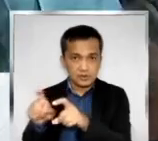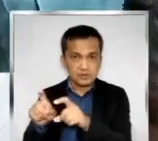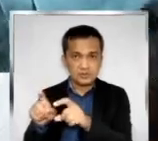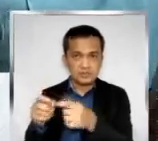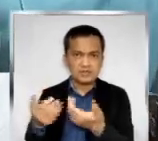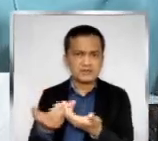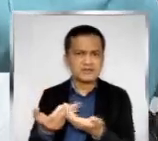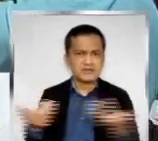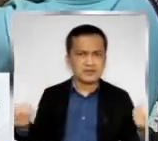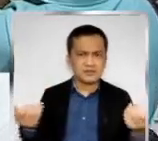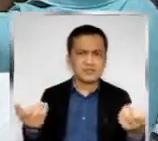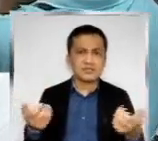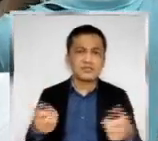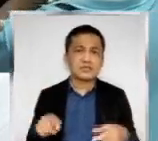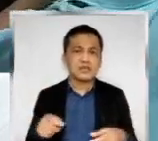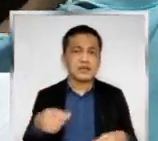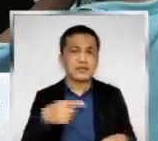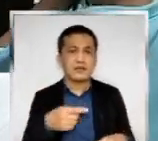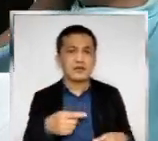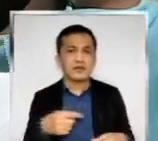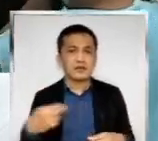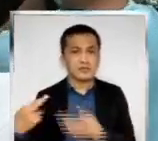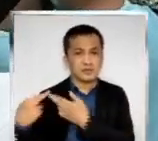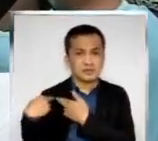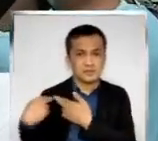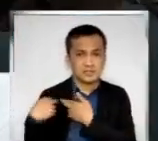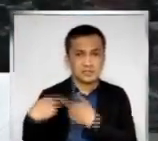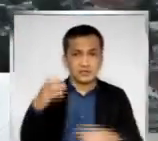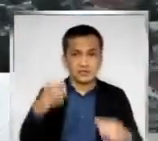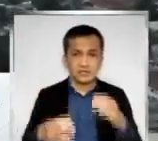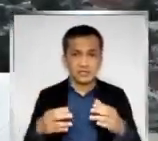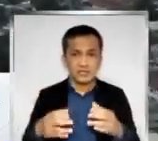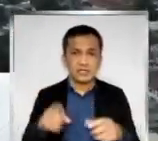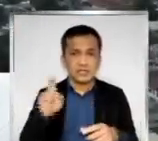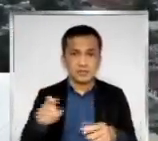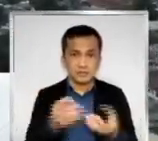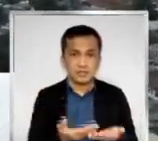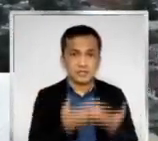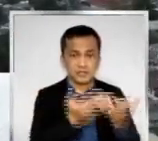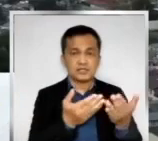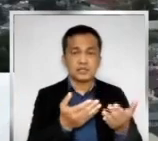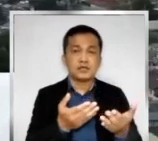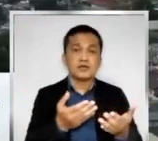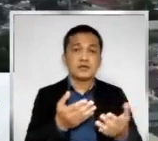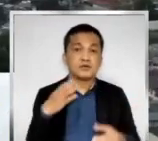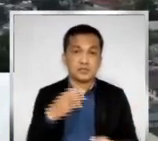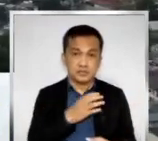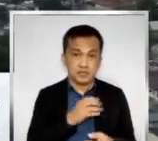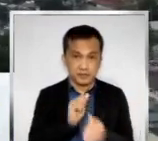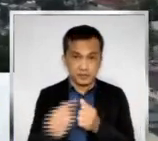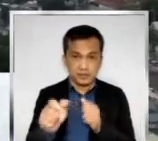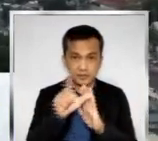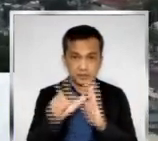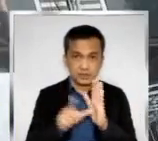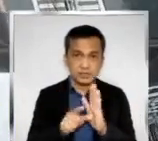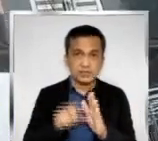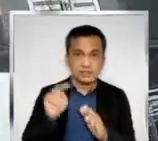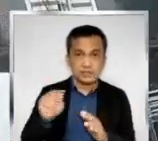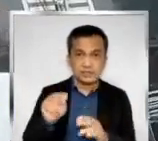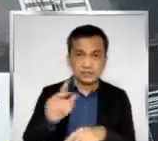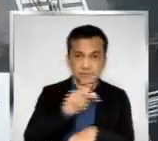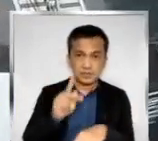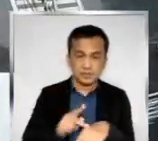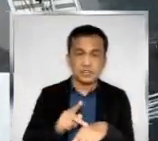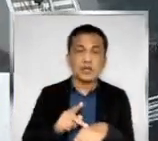korte at dapat inilatag sa kongresong nagpasa ng batas. Kailangan din daw ng bansa ang isang batas kontra terorismo upang